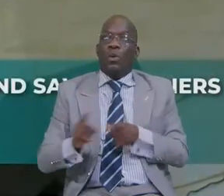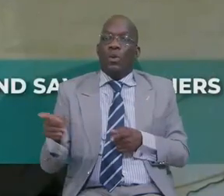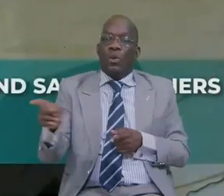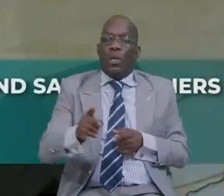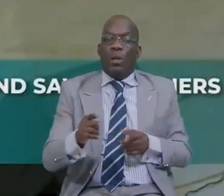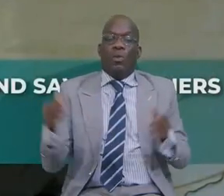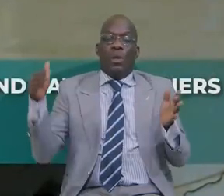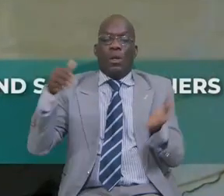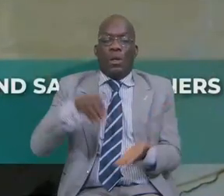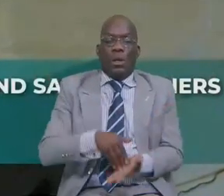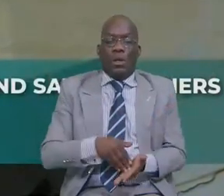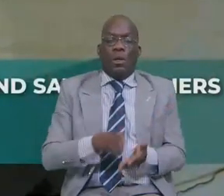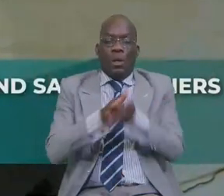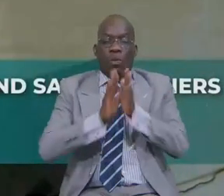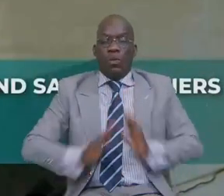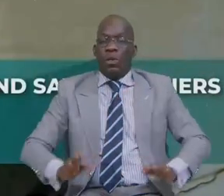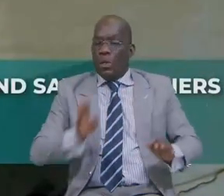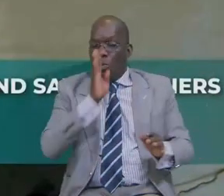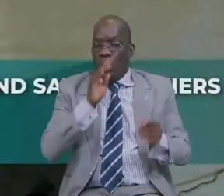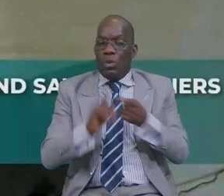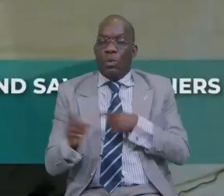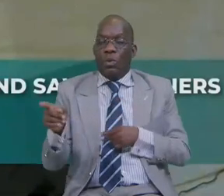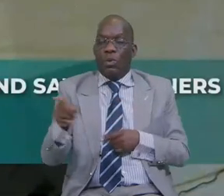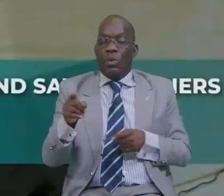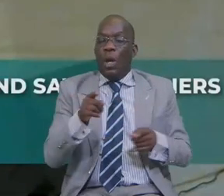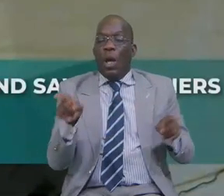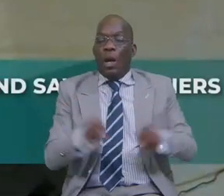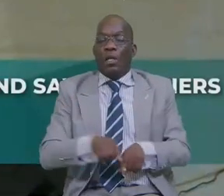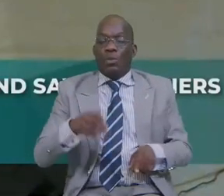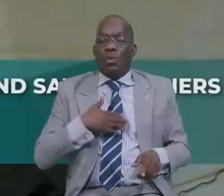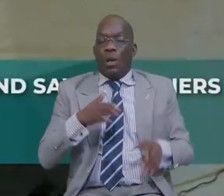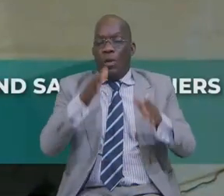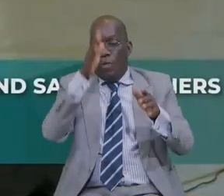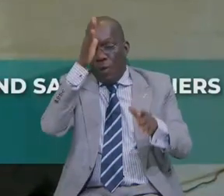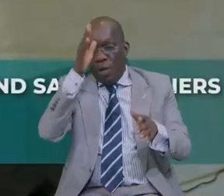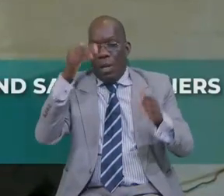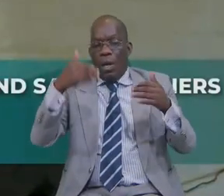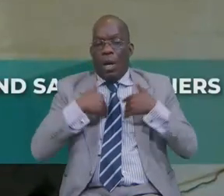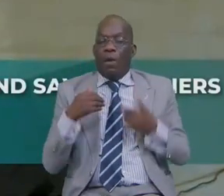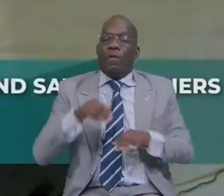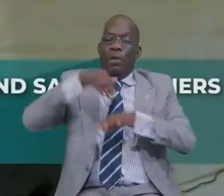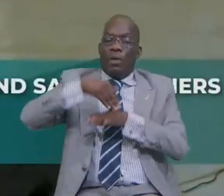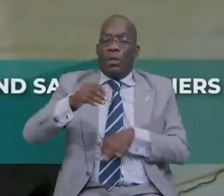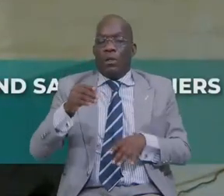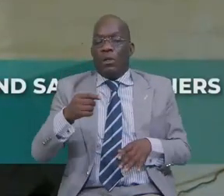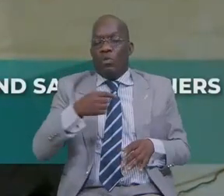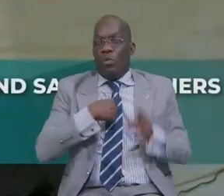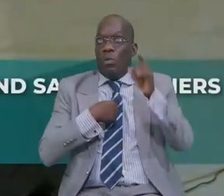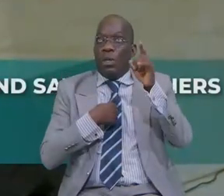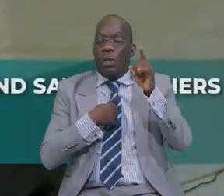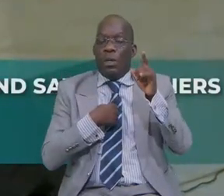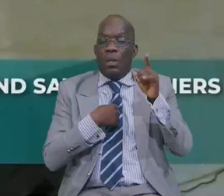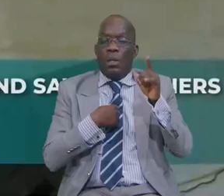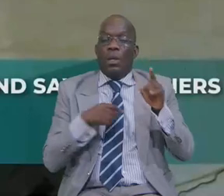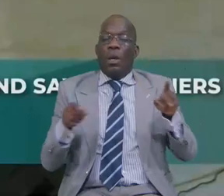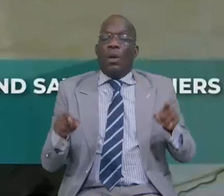leur dit de nouveau, la paix soit avec vous, comme le Père m'a envoyé pour chercher et sauver